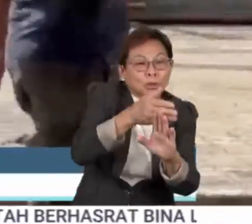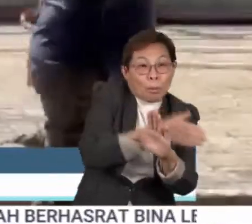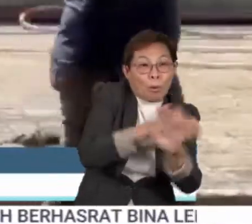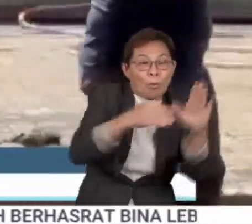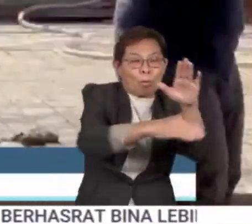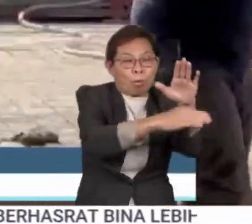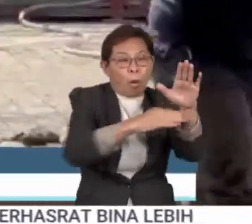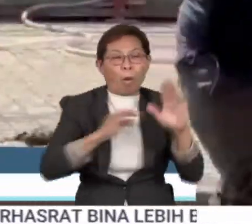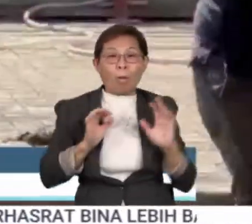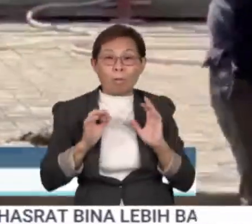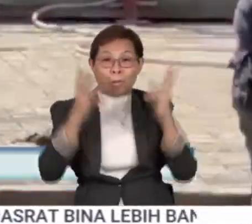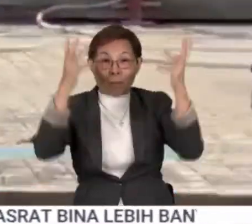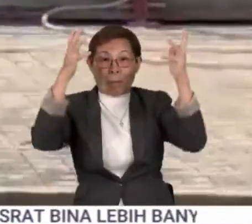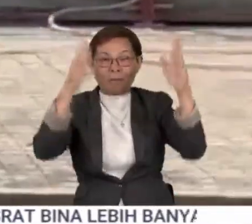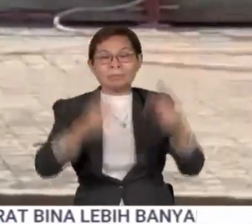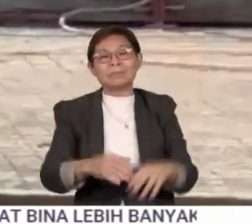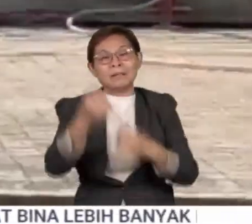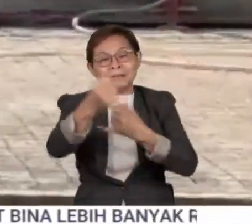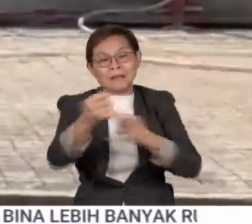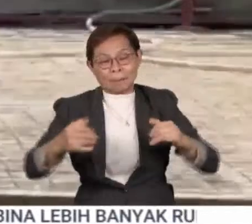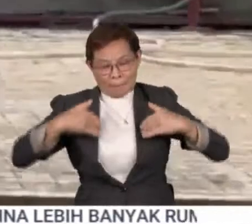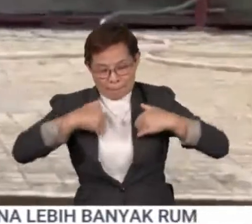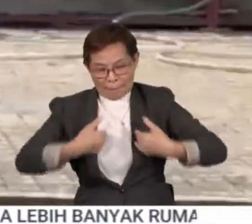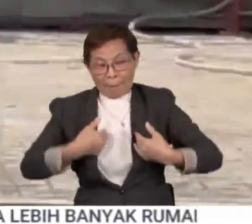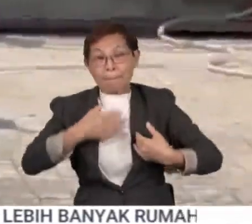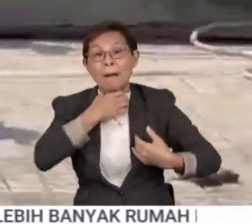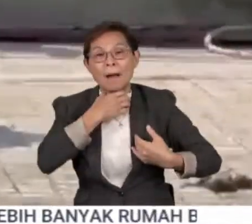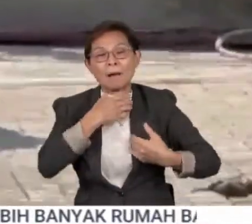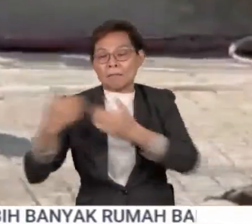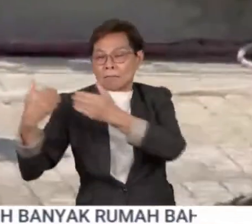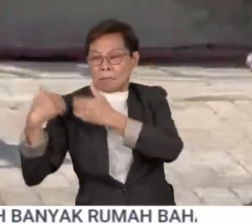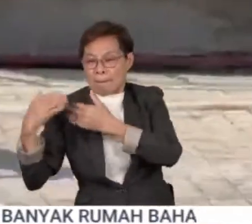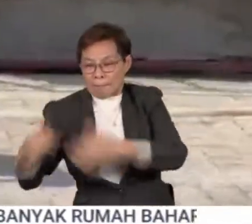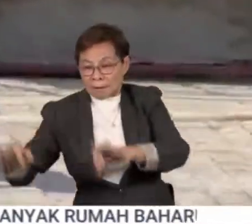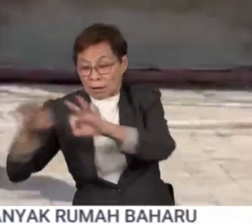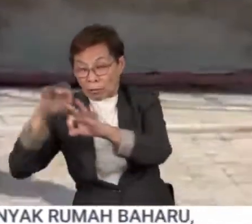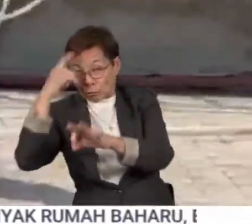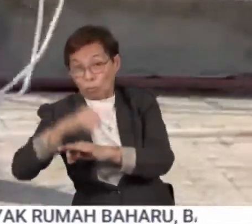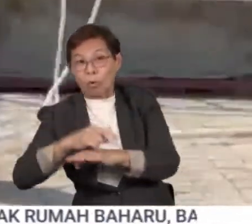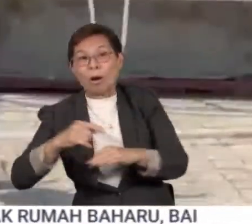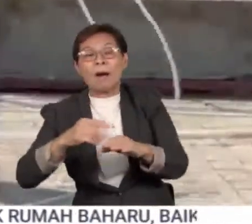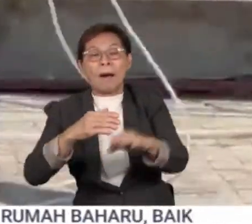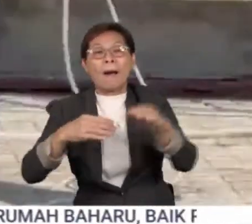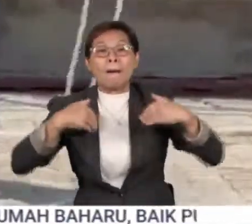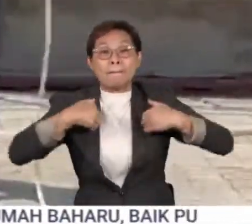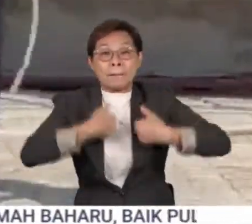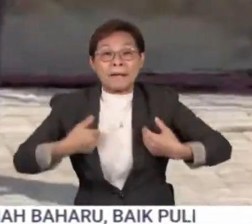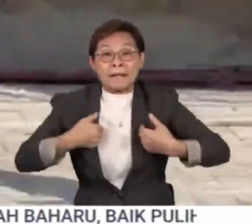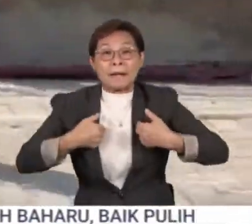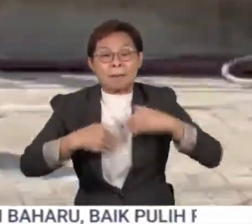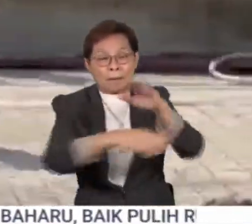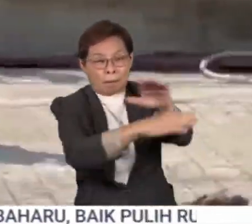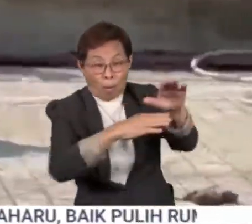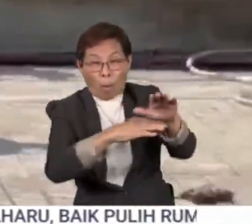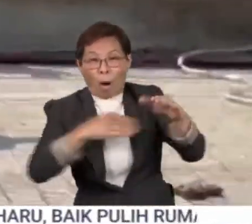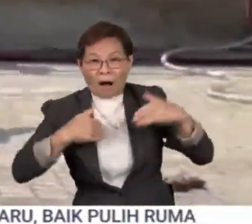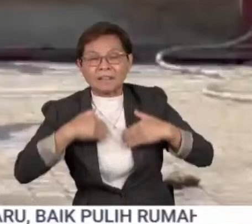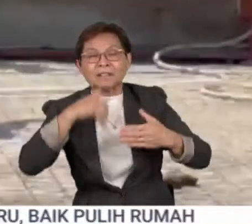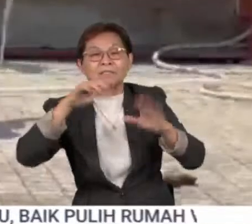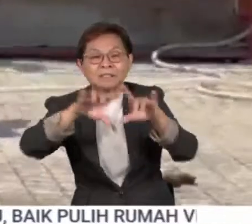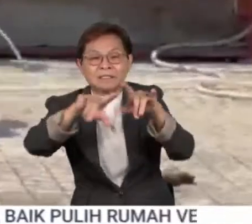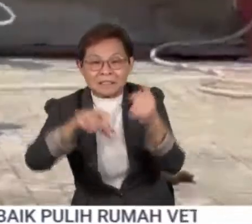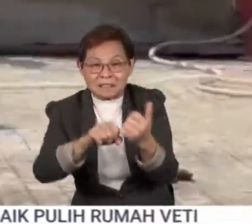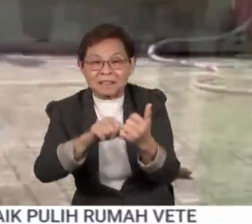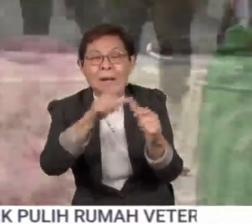Hari Raya Aidil Adha. Jabatan Veterina Negeri Perak juga berperanan penting memastikan haiwan korban mempunyai sijil kesihatan veterina dan